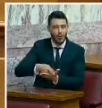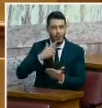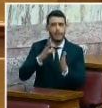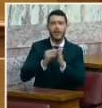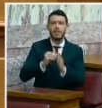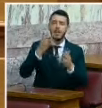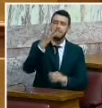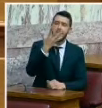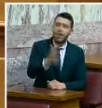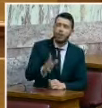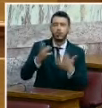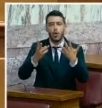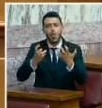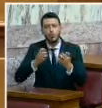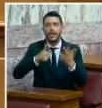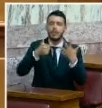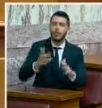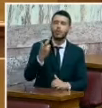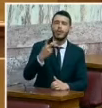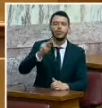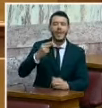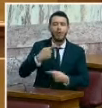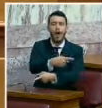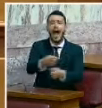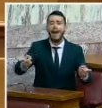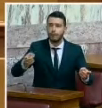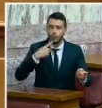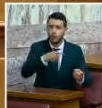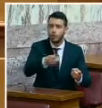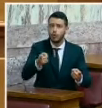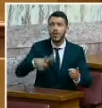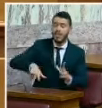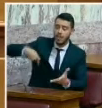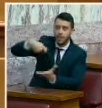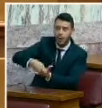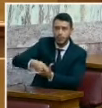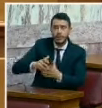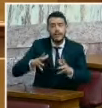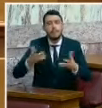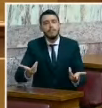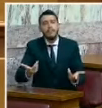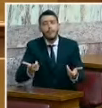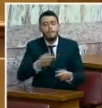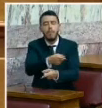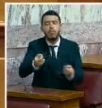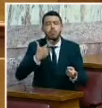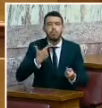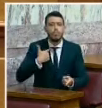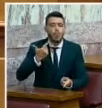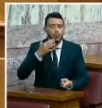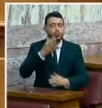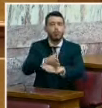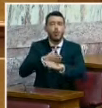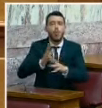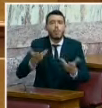ή 620 ευρώ, όσα μπορεί να πάει ο κατώτατος μισθός, θα είναι ωφελημένοι τελικά στο διαθέσιμο εισόδημά τους? Μπορεί να κερδίσουν 20 ευρώ από